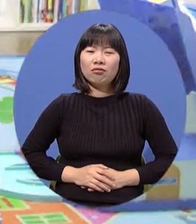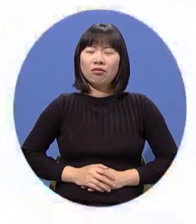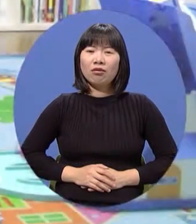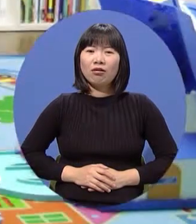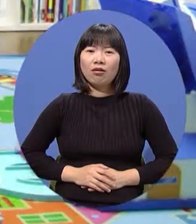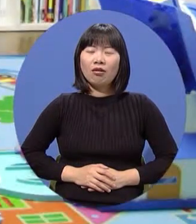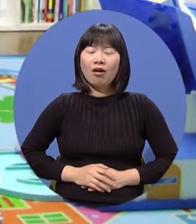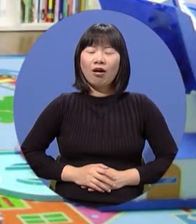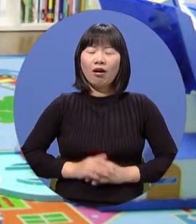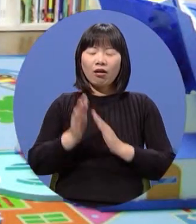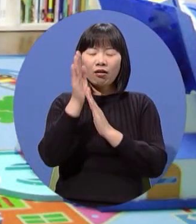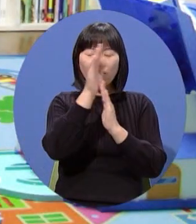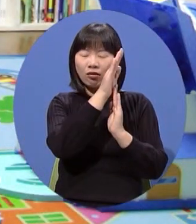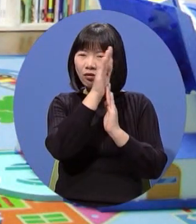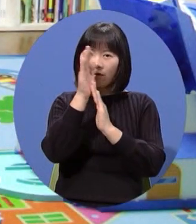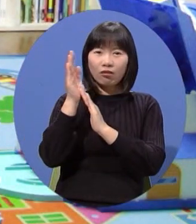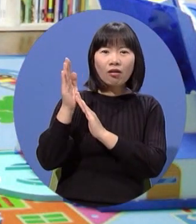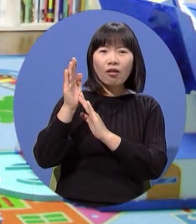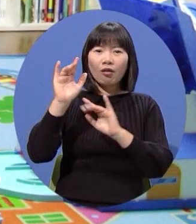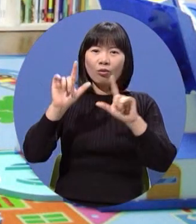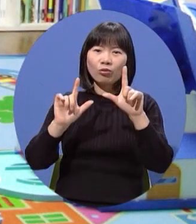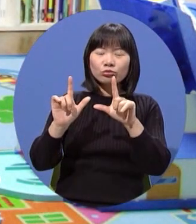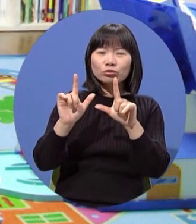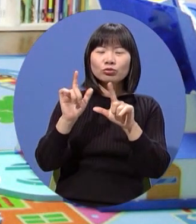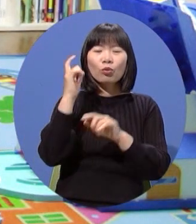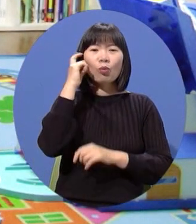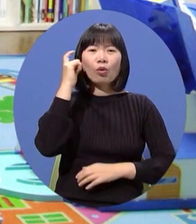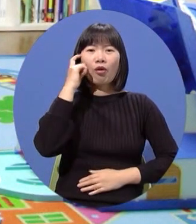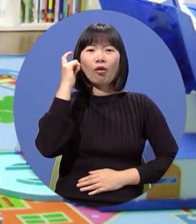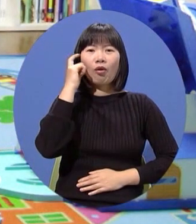다른 아이가 된 듯한 현구. 도대체 무슨 일일까요?